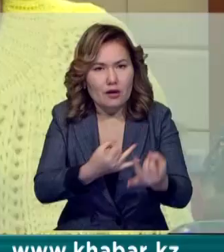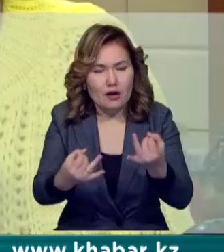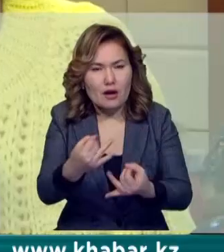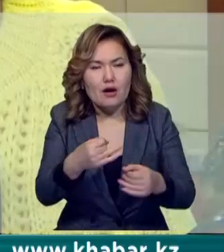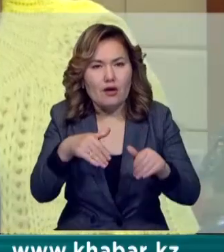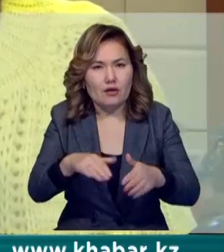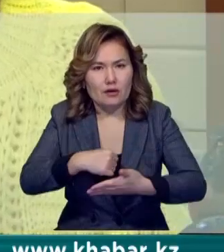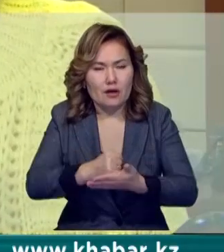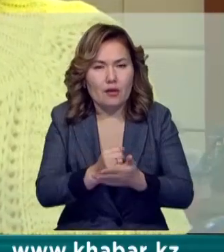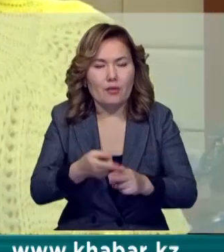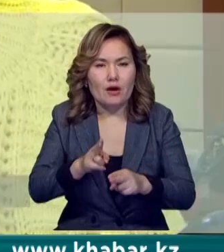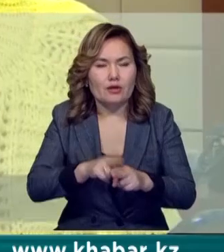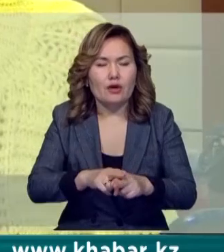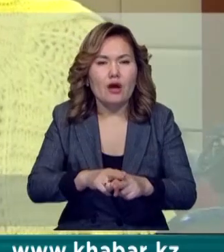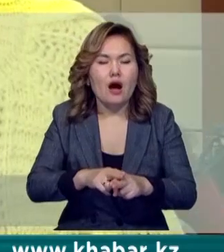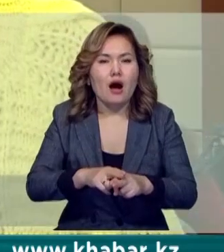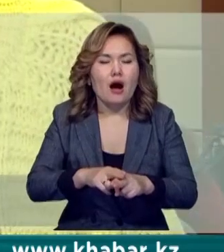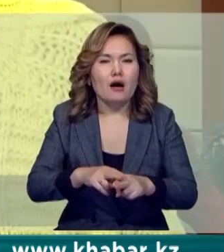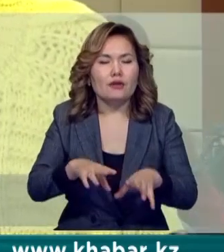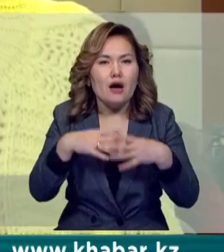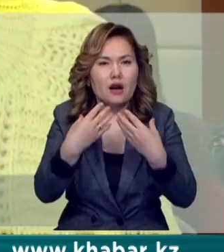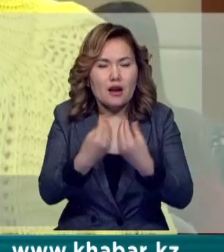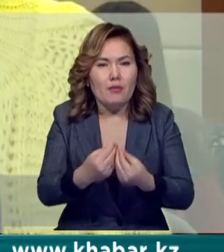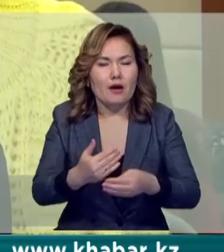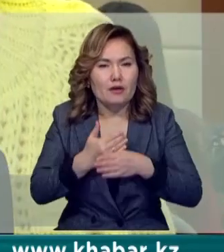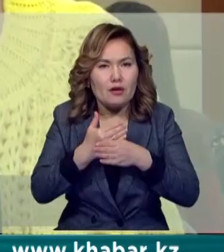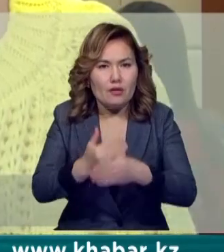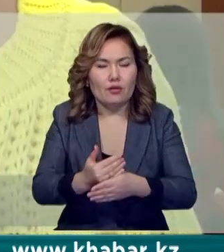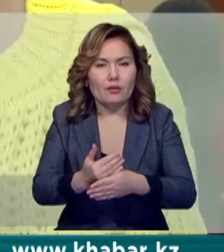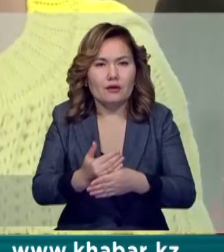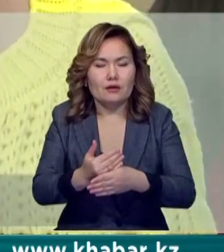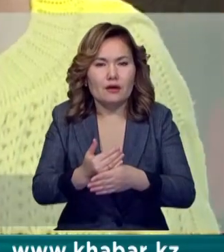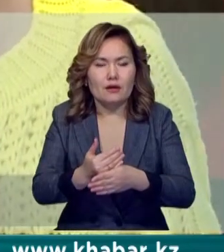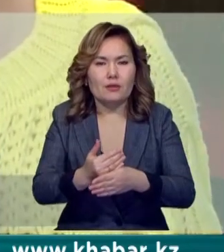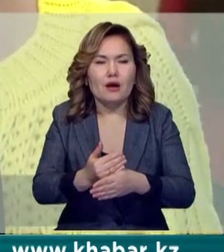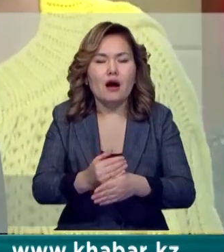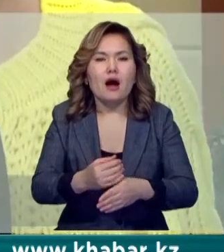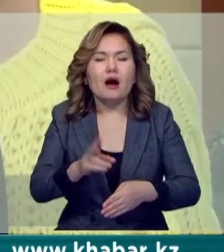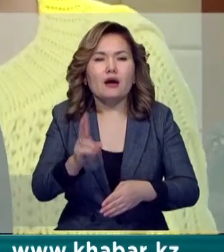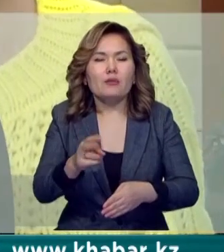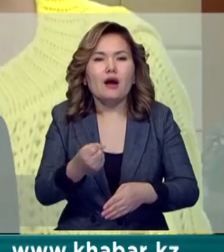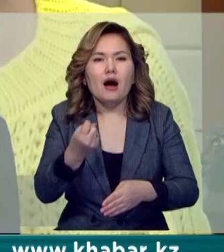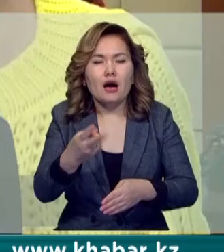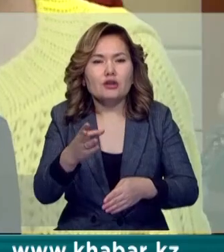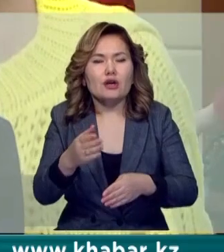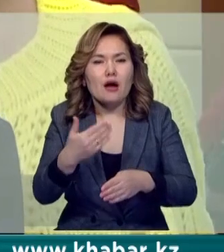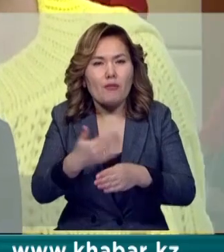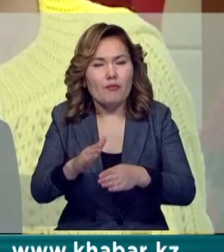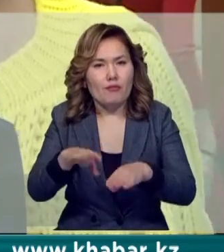үшін осы атаулы әлеуметтік көмектің, жаңағы кепілдендірілген көмектің кімге қанша бөлінетін